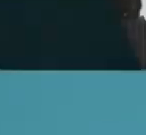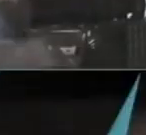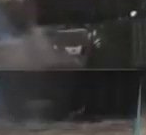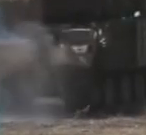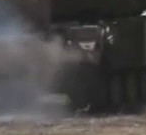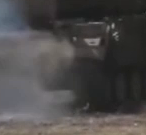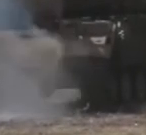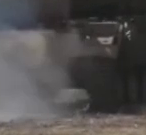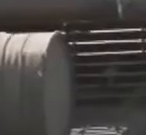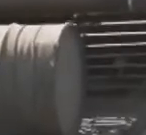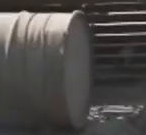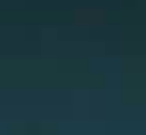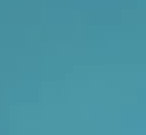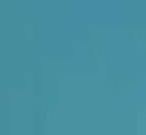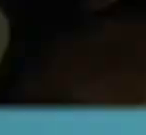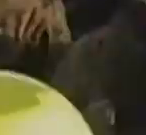Дякую. Дякую.